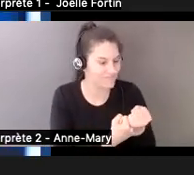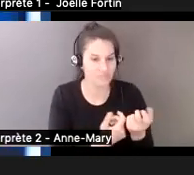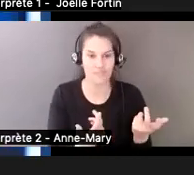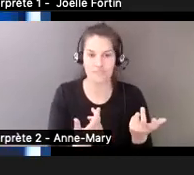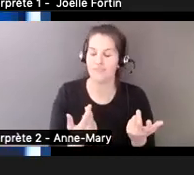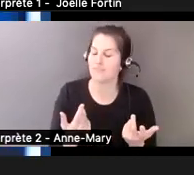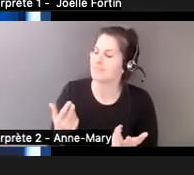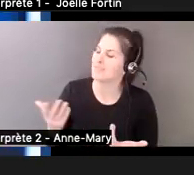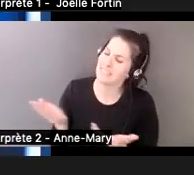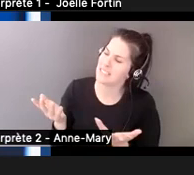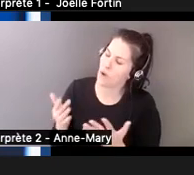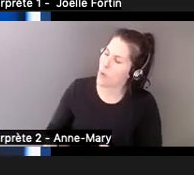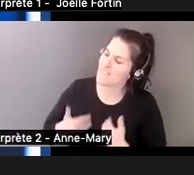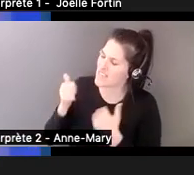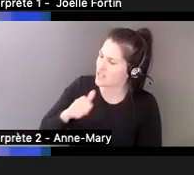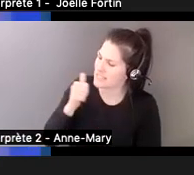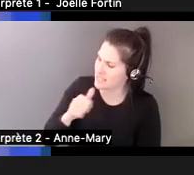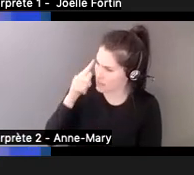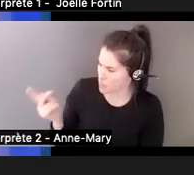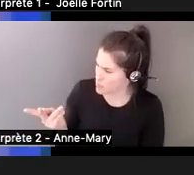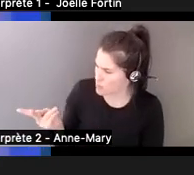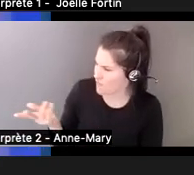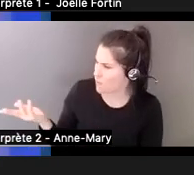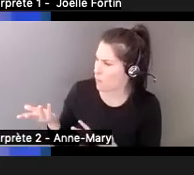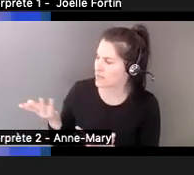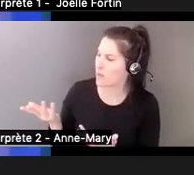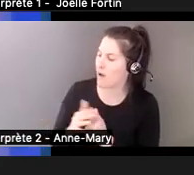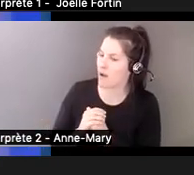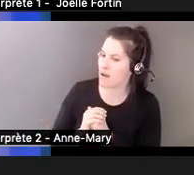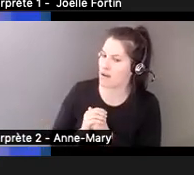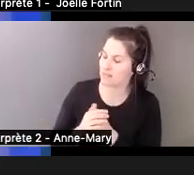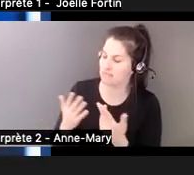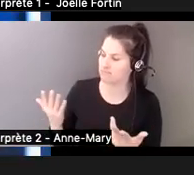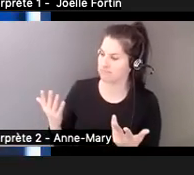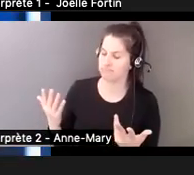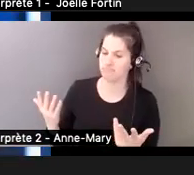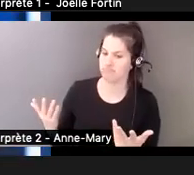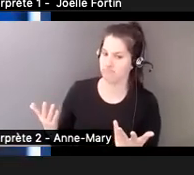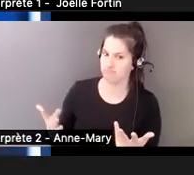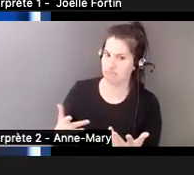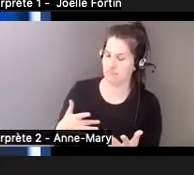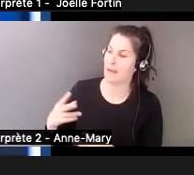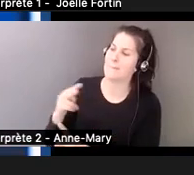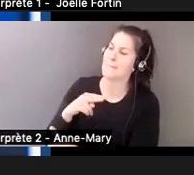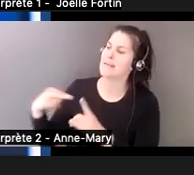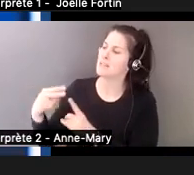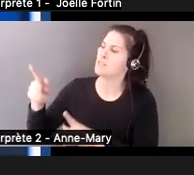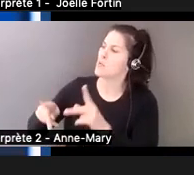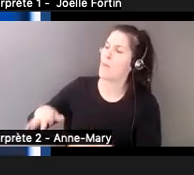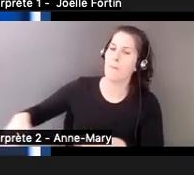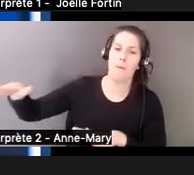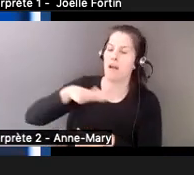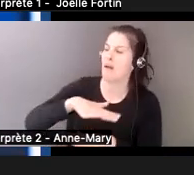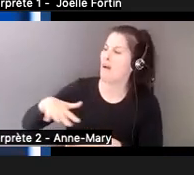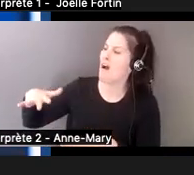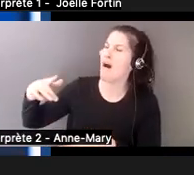c'est justement la vie quotidienne pour vous maintenant? Est-ce que vous êtes confronté à la perception que les gens ont de la maladie ou des